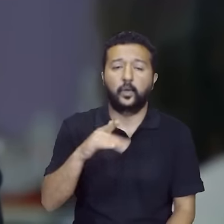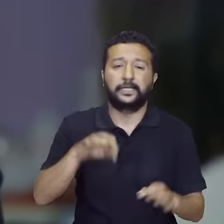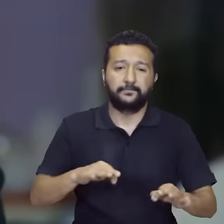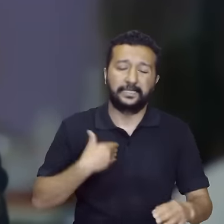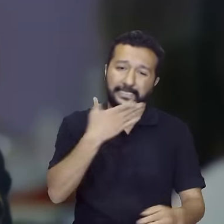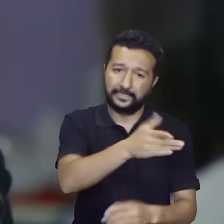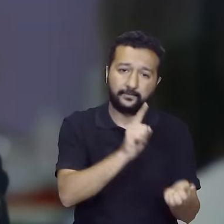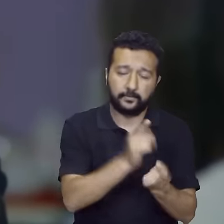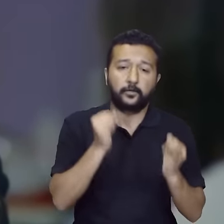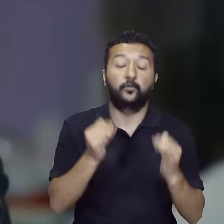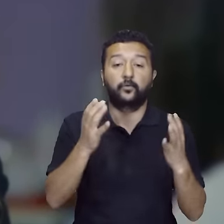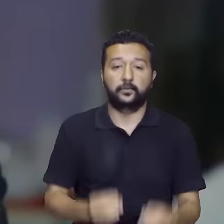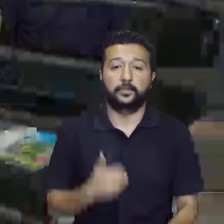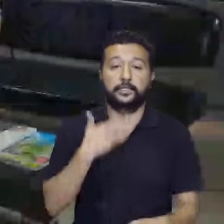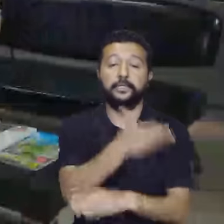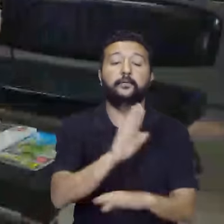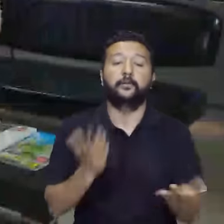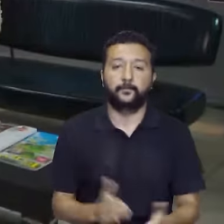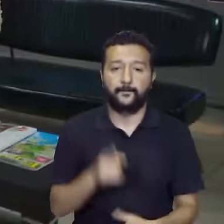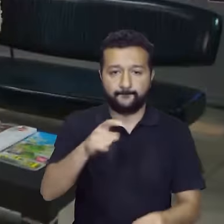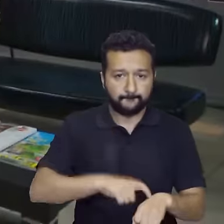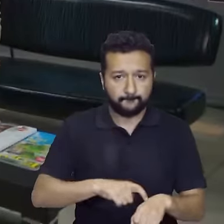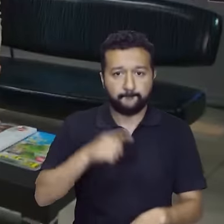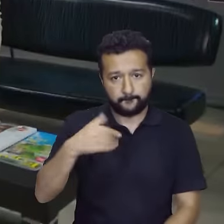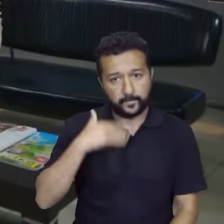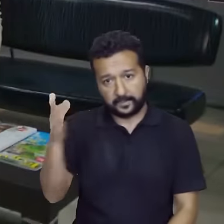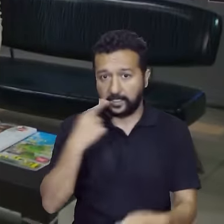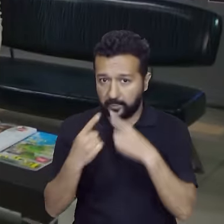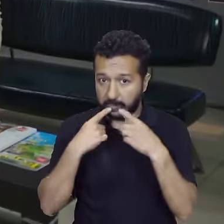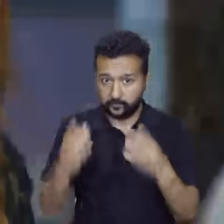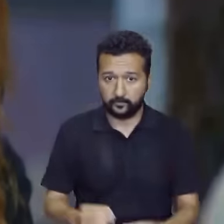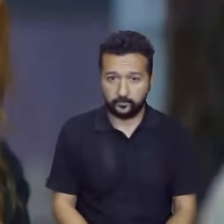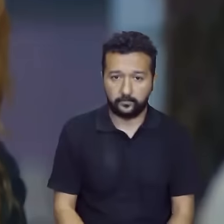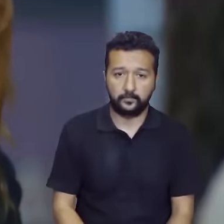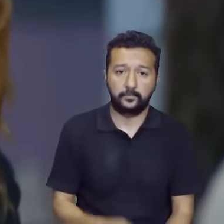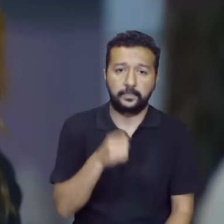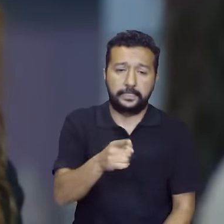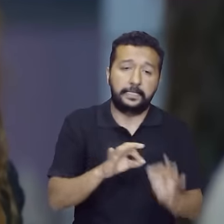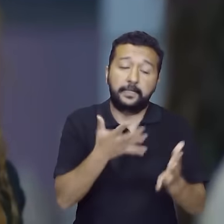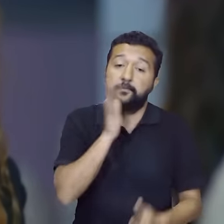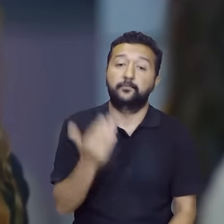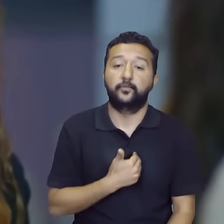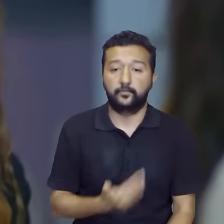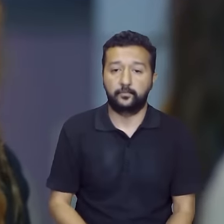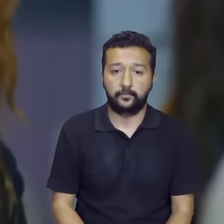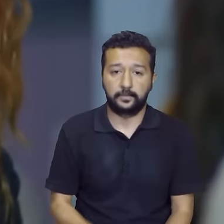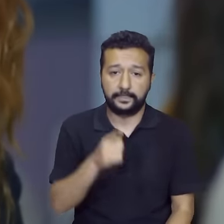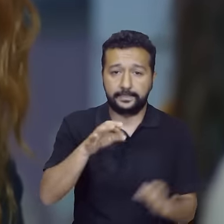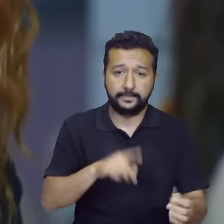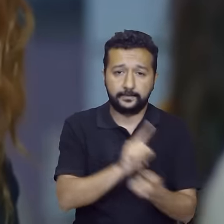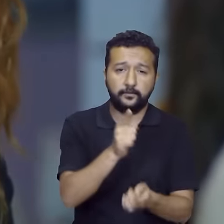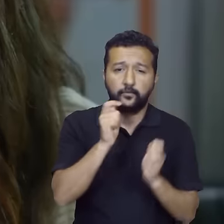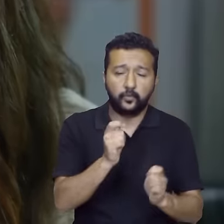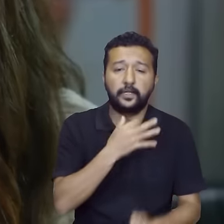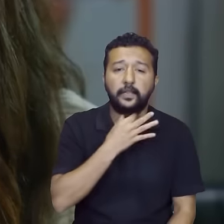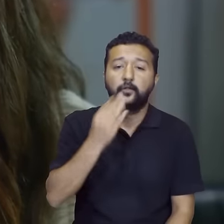Emel, şimdi gidersem daha kötü olur. Gidemem. O zaman istersen ben gidip konuşayım. Ya ne bileyim. Şimdi seni de